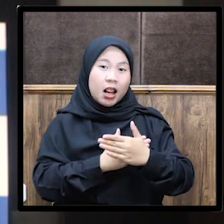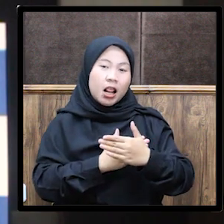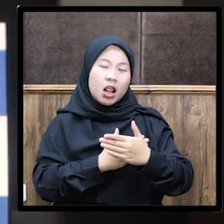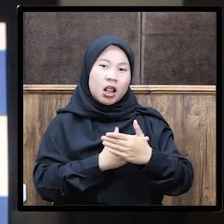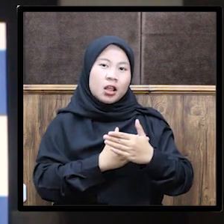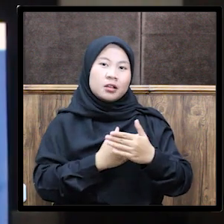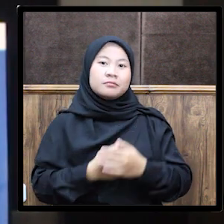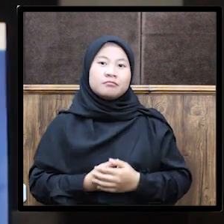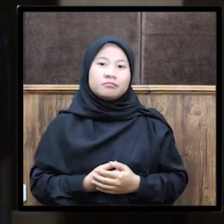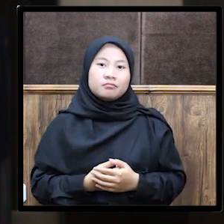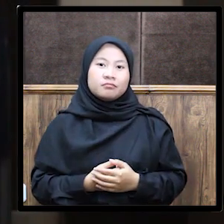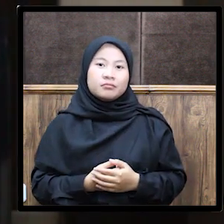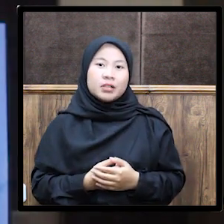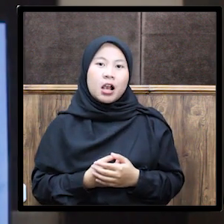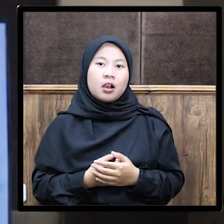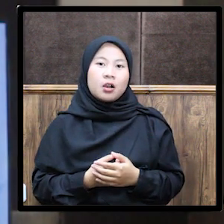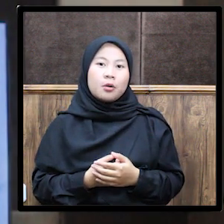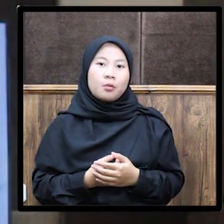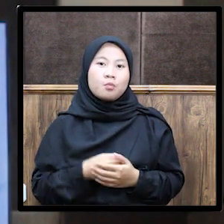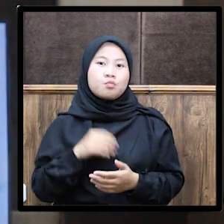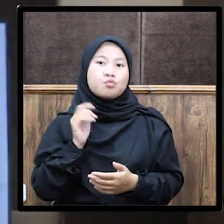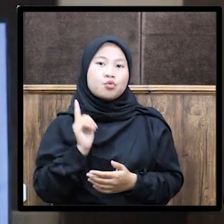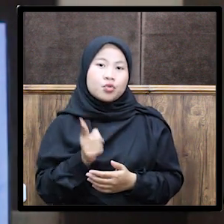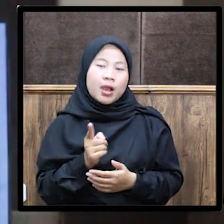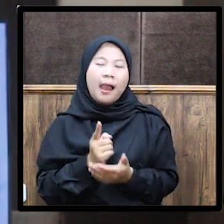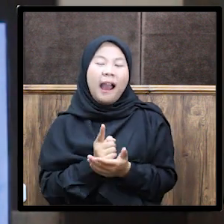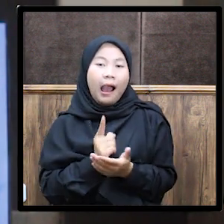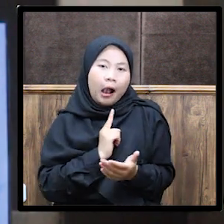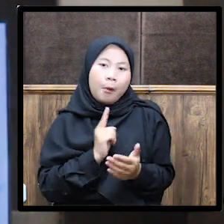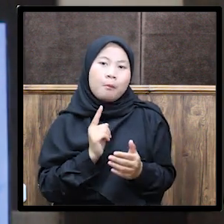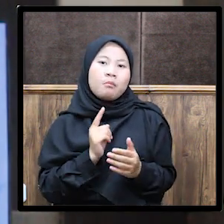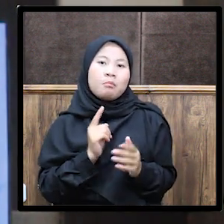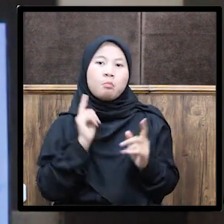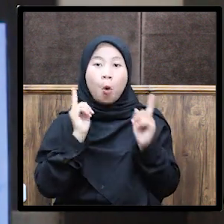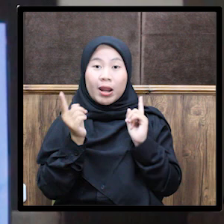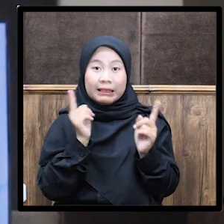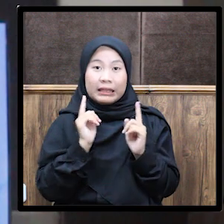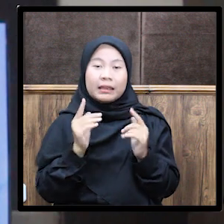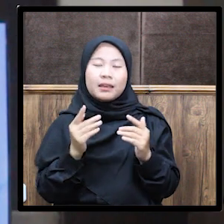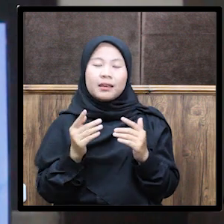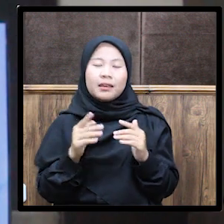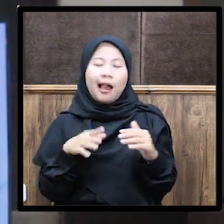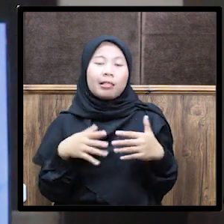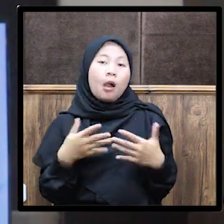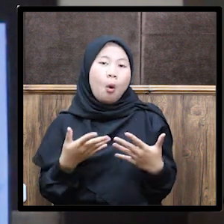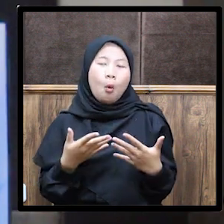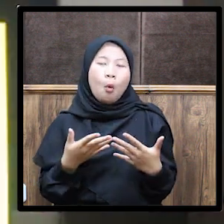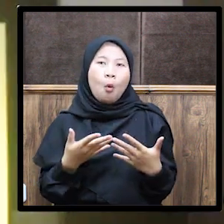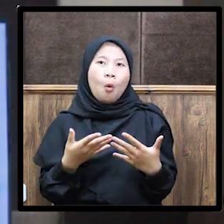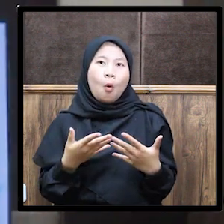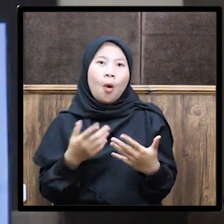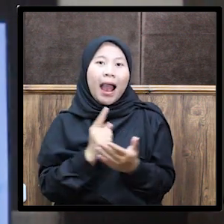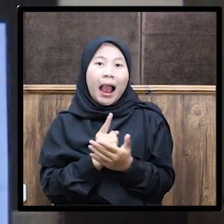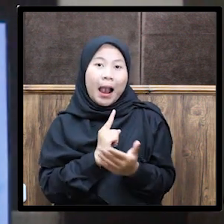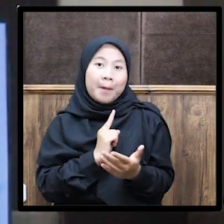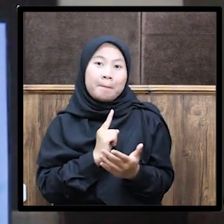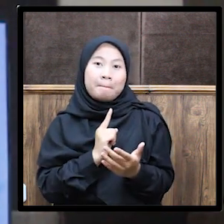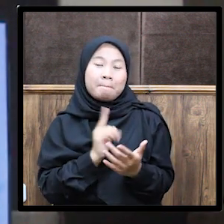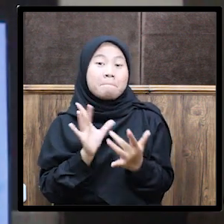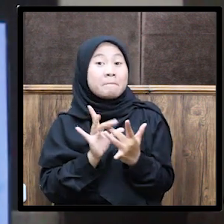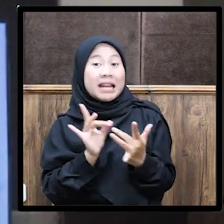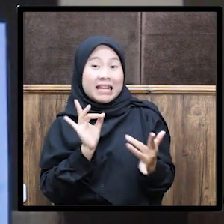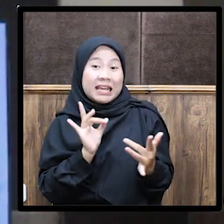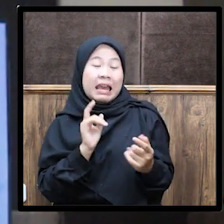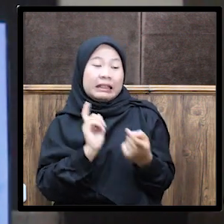yang sudah mempunyai hak politik, mempunyai apa namanya hak pilih, pastikan untuk